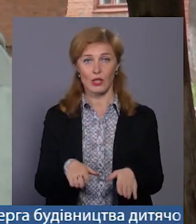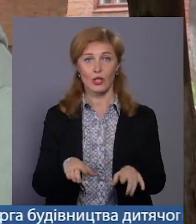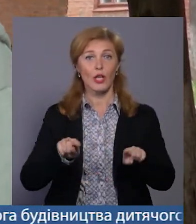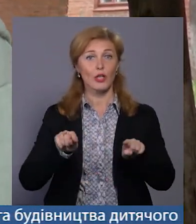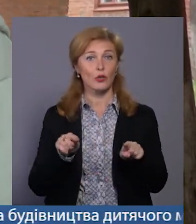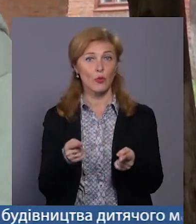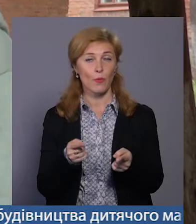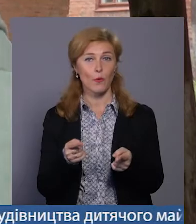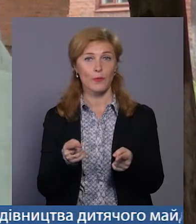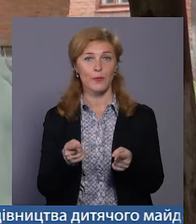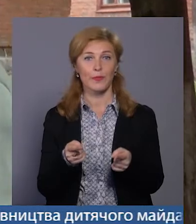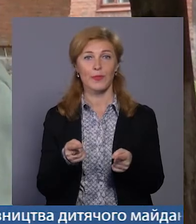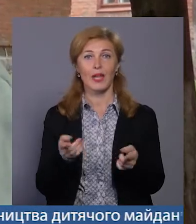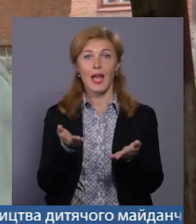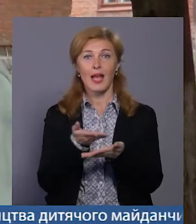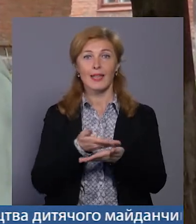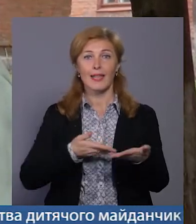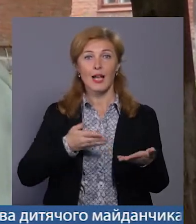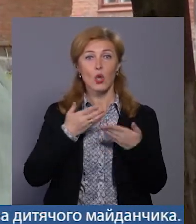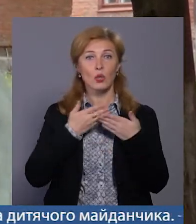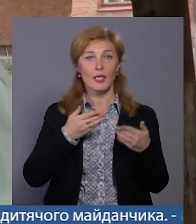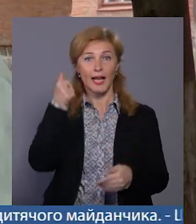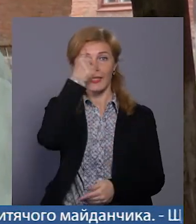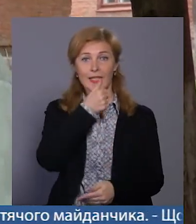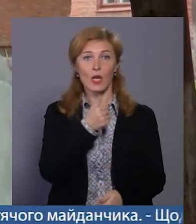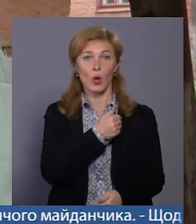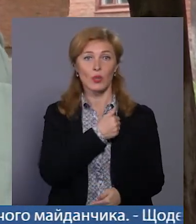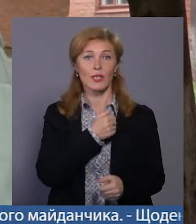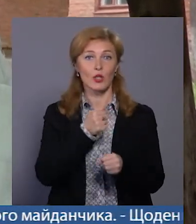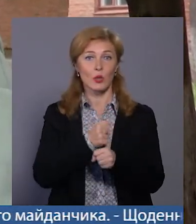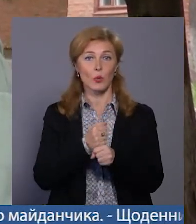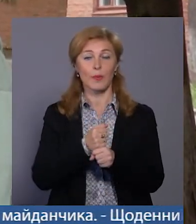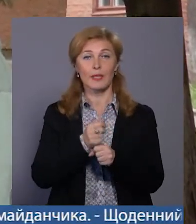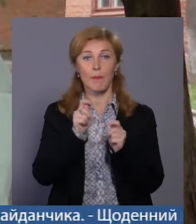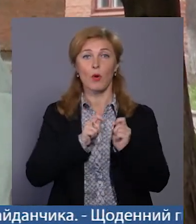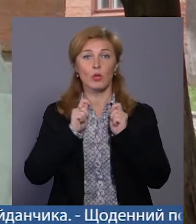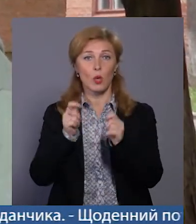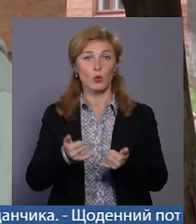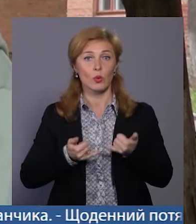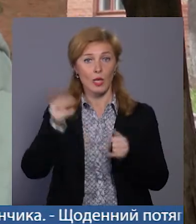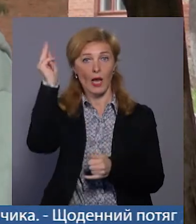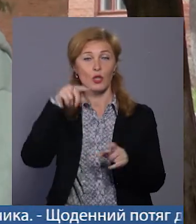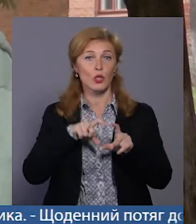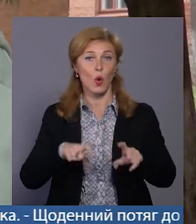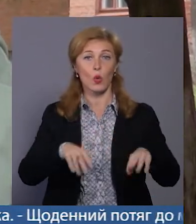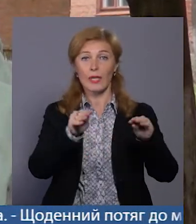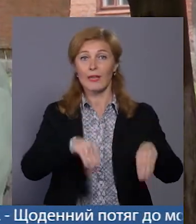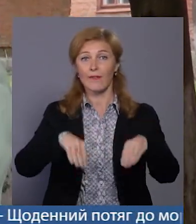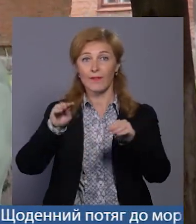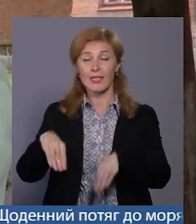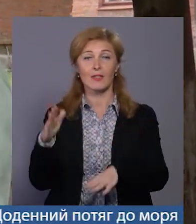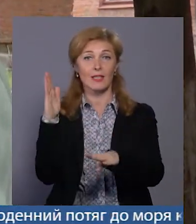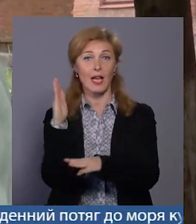тому на наш останній рік ми хотіли зробити для нашої школи такий подарунок і висадити дерева, які